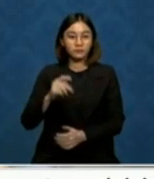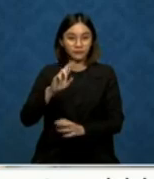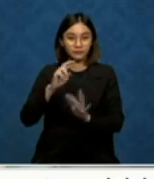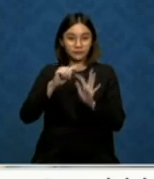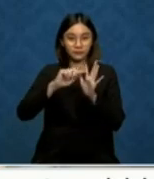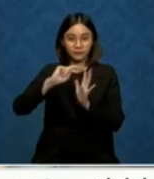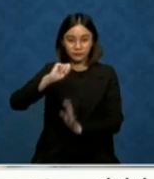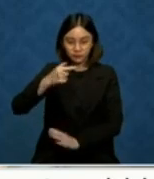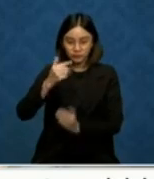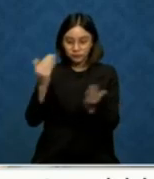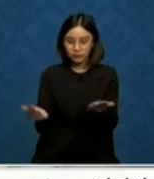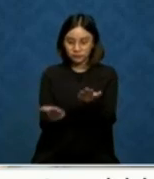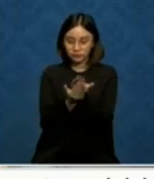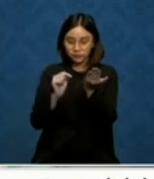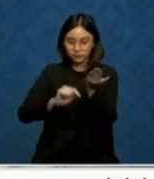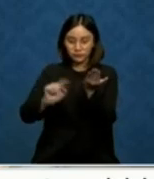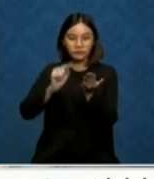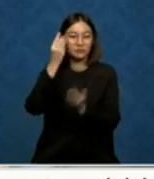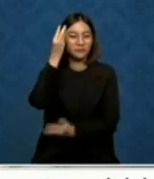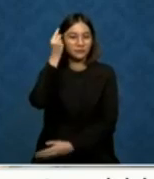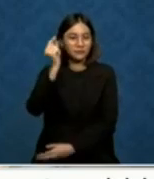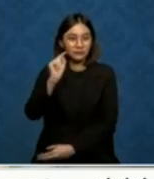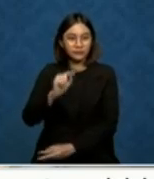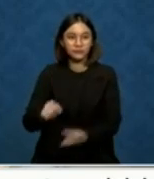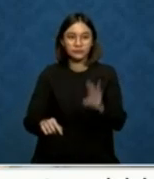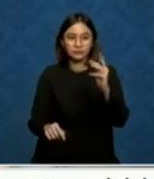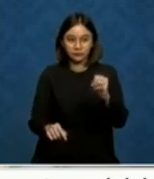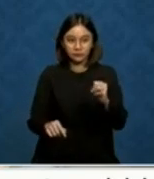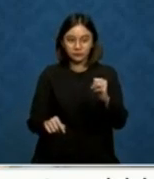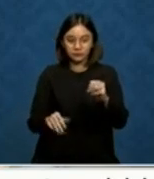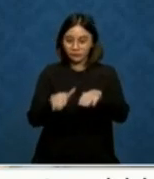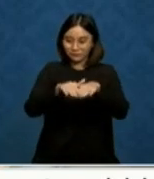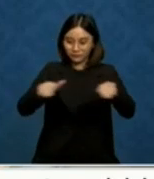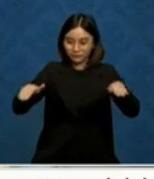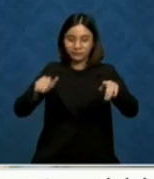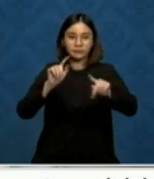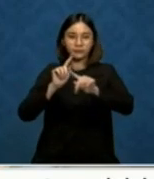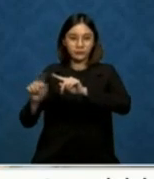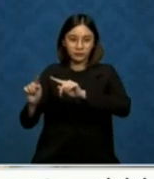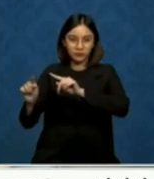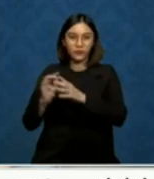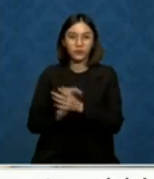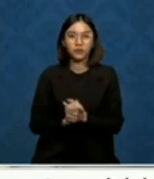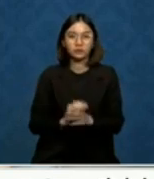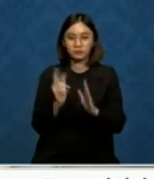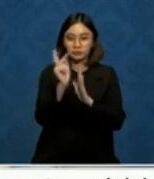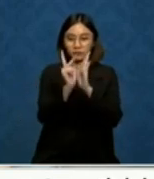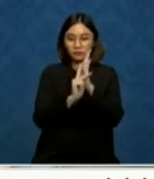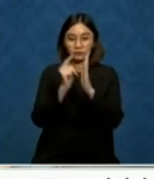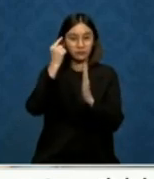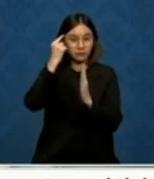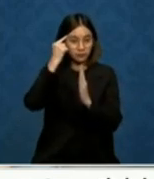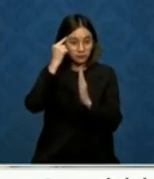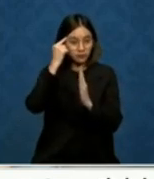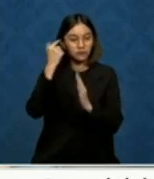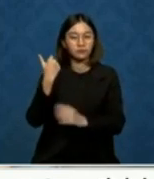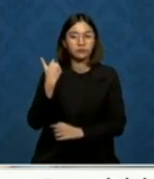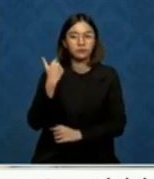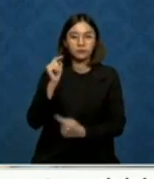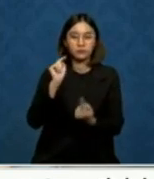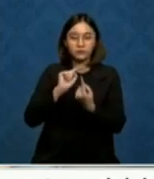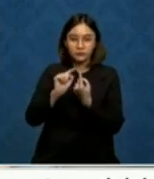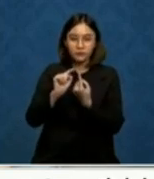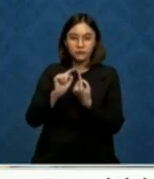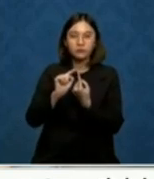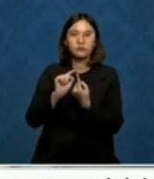นหนึ่งของร่างฉบับนี้ก็คิดว่ามาตรการต่างๆนะครับที่กฎหมายวางไว้ไม่ใช่เพียงแค่ใน